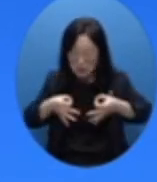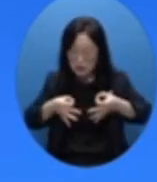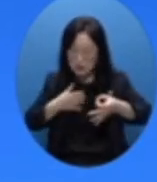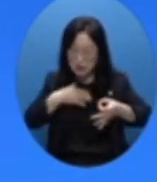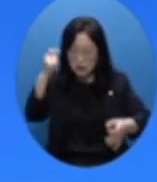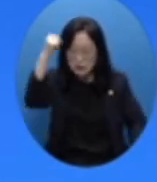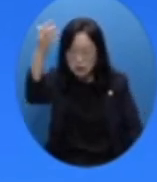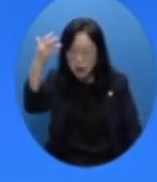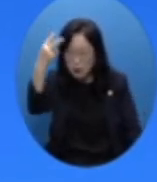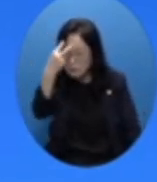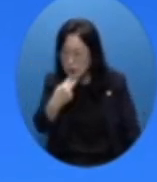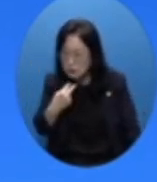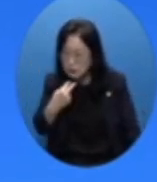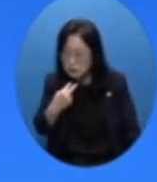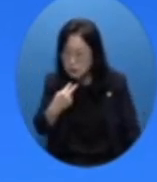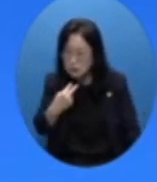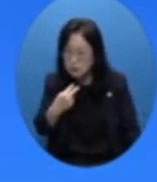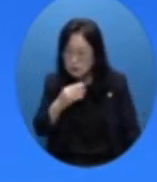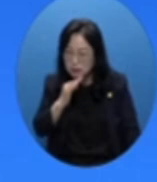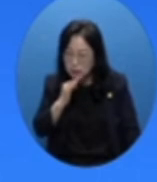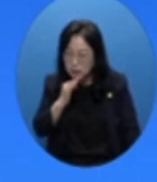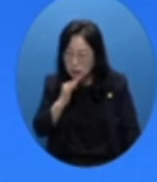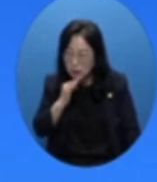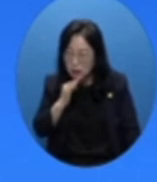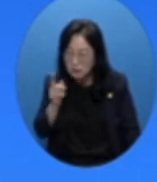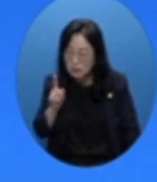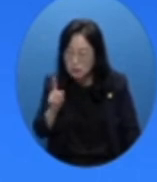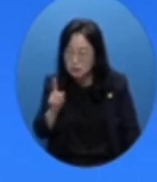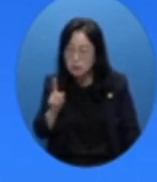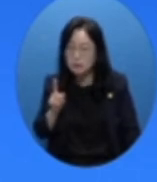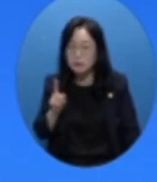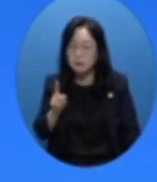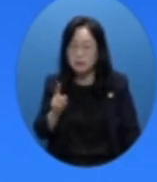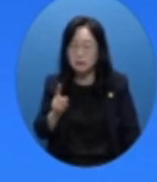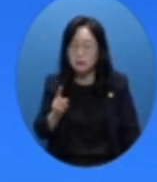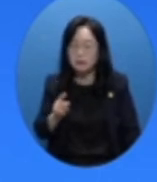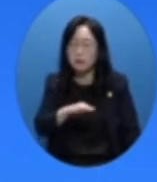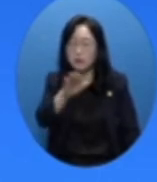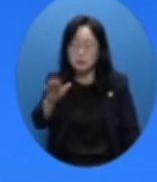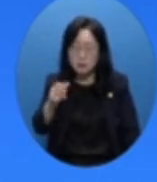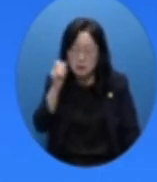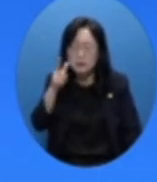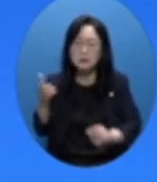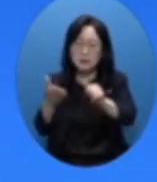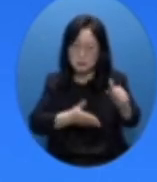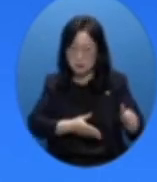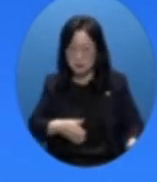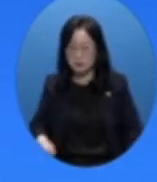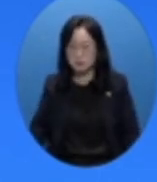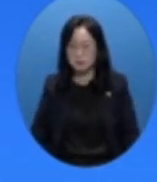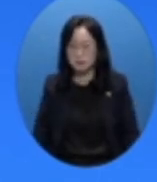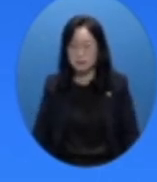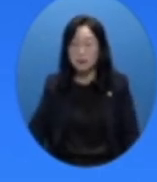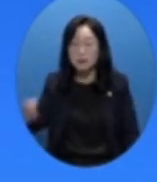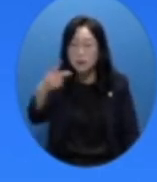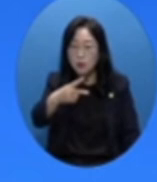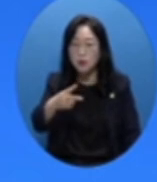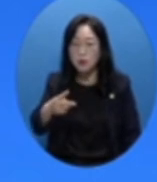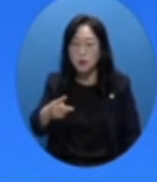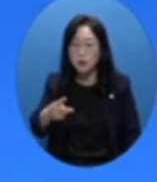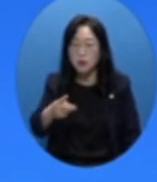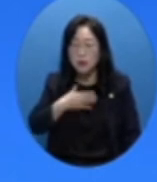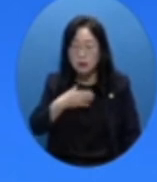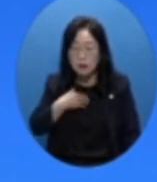영적인 맹인 역으로 살고 있지 않은가 오늘 예수 믿고 다 영적인 눈을 뜨게 되기를 바랍니다 또 내가 늘